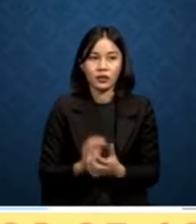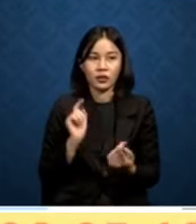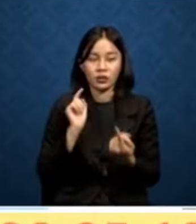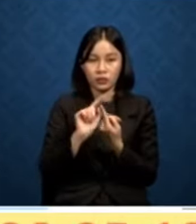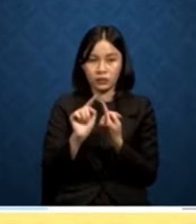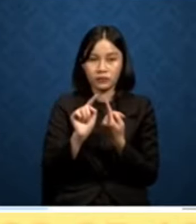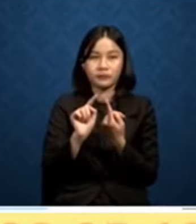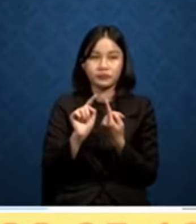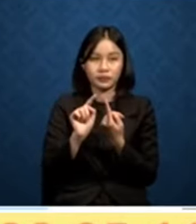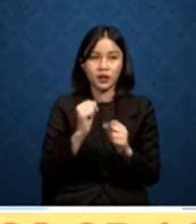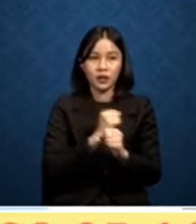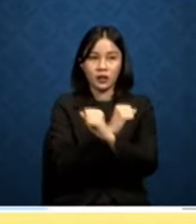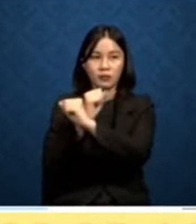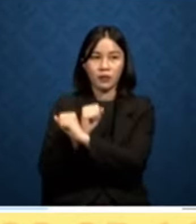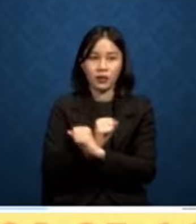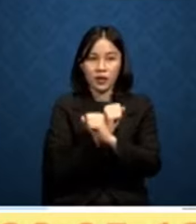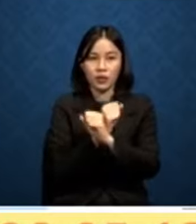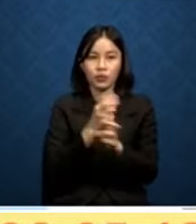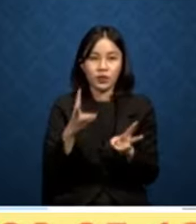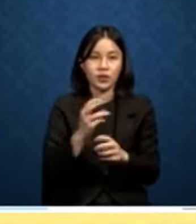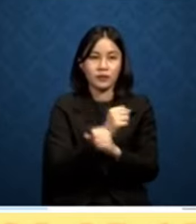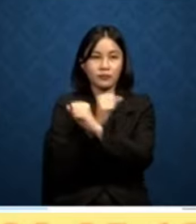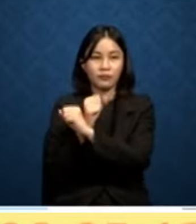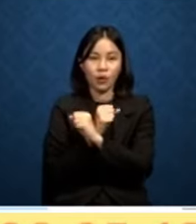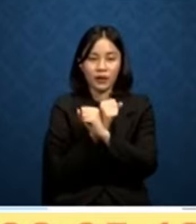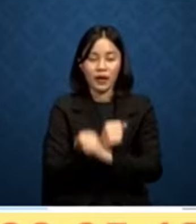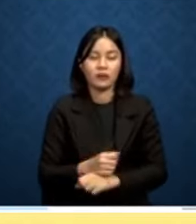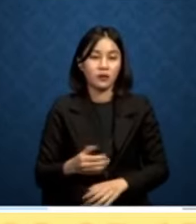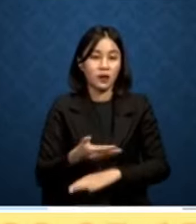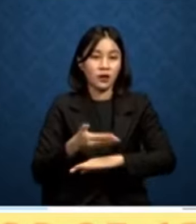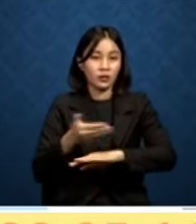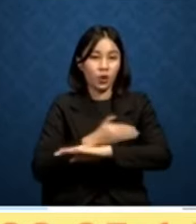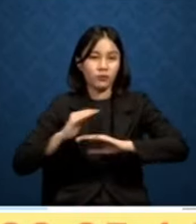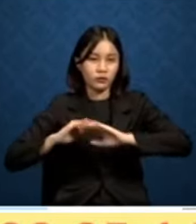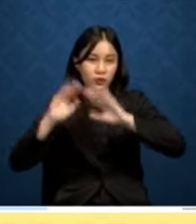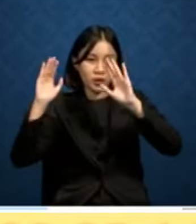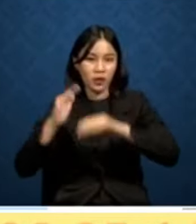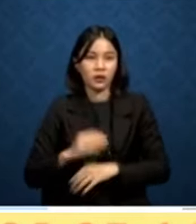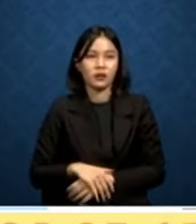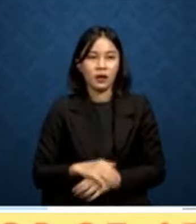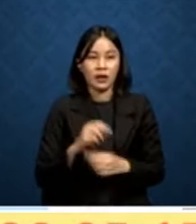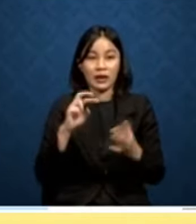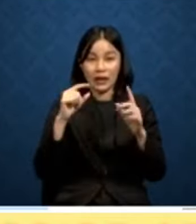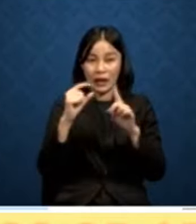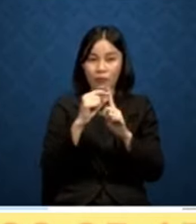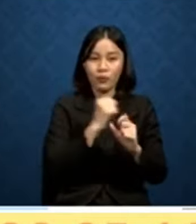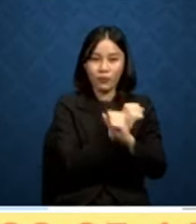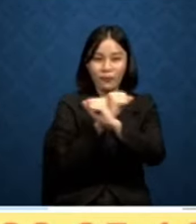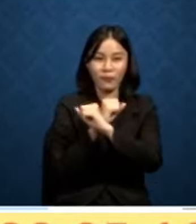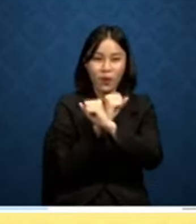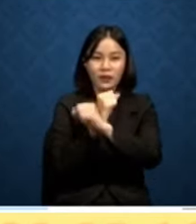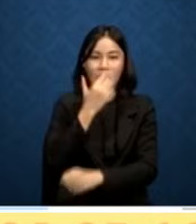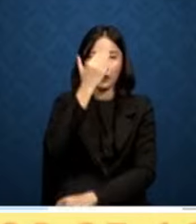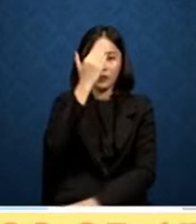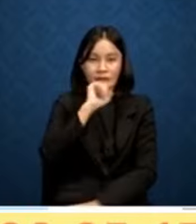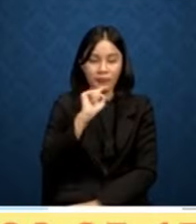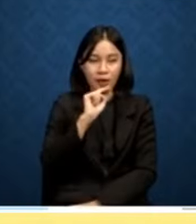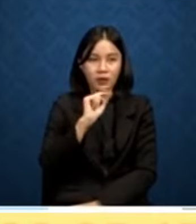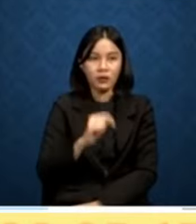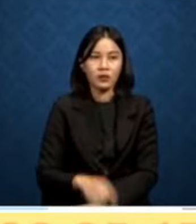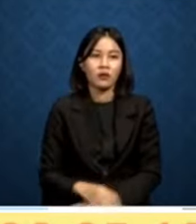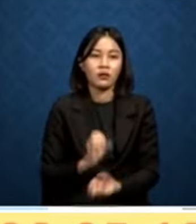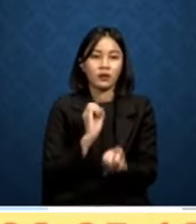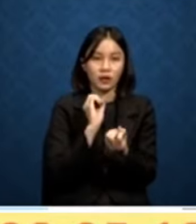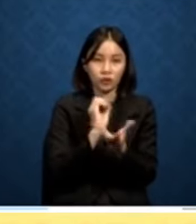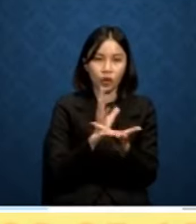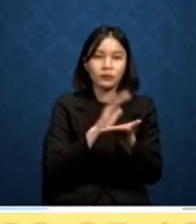การป้องกันก่อนทป้าบปลาม ผมเน้คำวป้องกันเพรวาผมไมอยากให้มันเกิดเหตุขึ